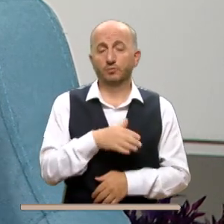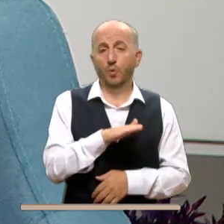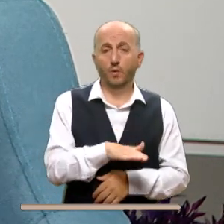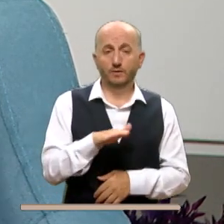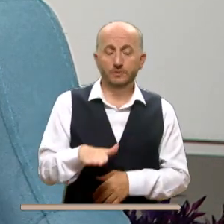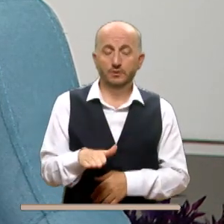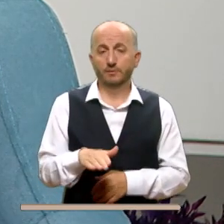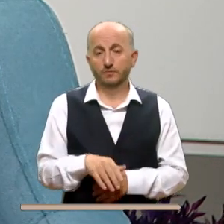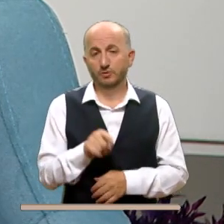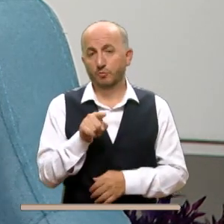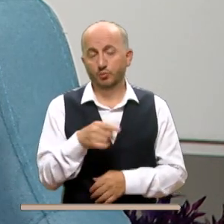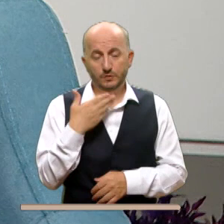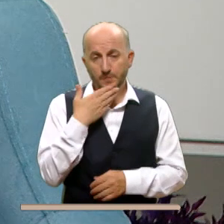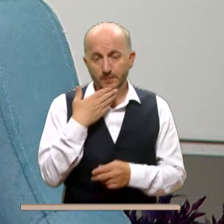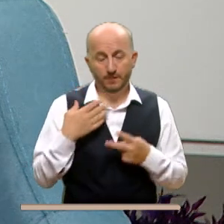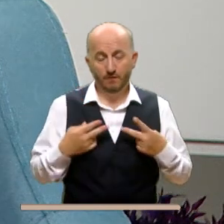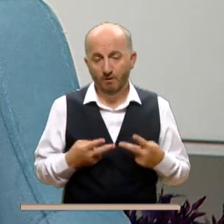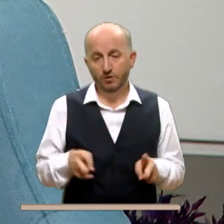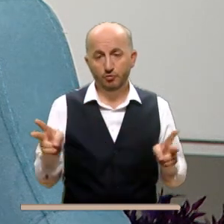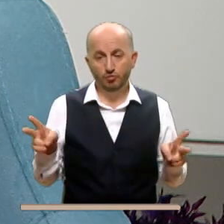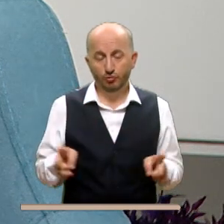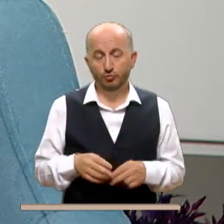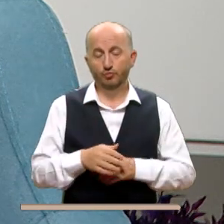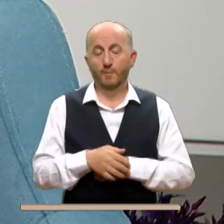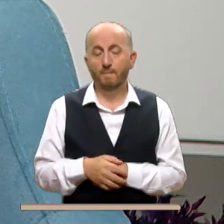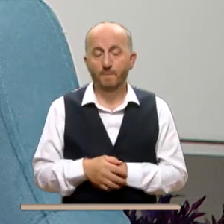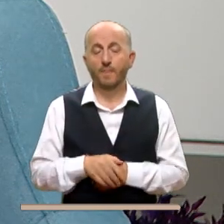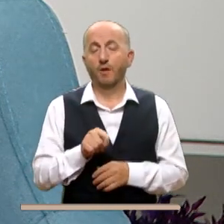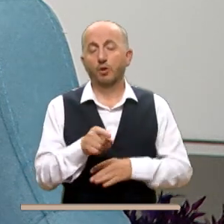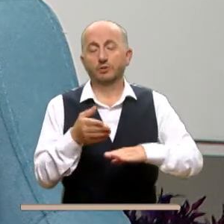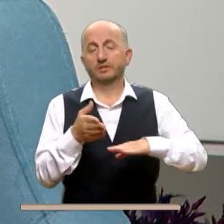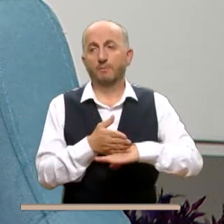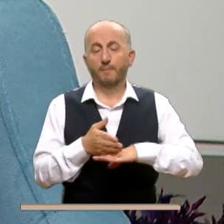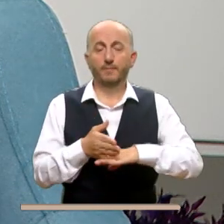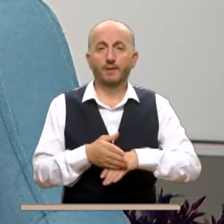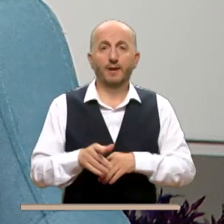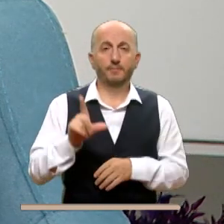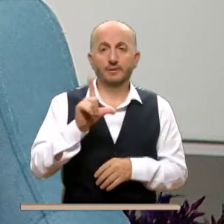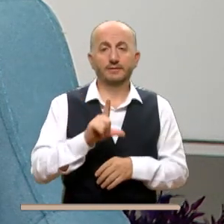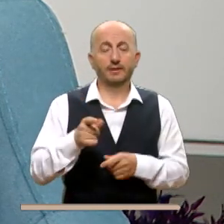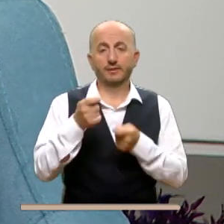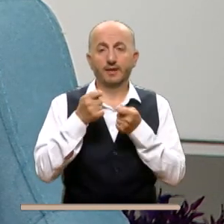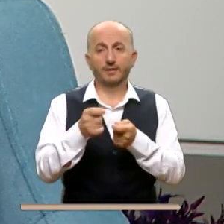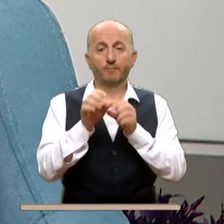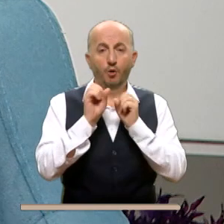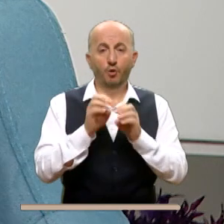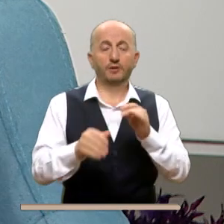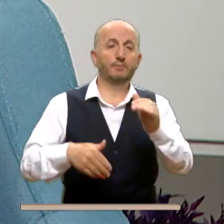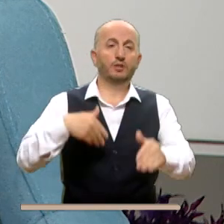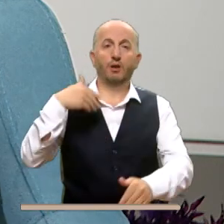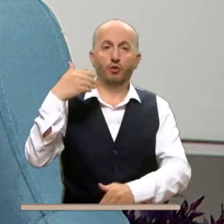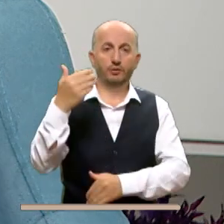öğrencilerimize haliyle bu imkanları açıyoruz programların evet. ihtiyaçları olarak. O sebeple yani bir lisans eğitim öğretiminin